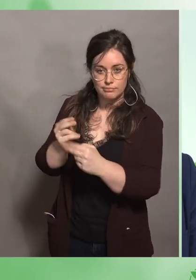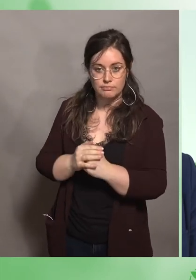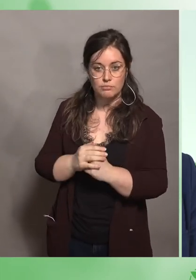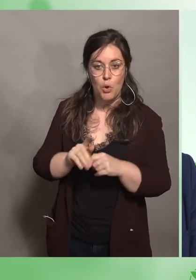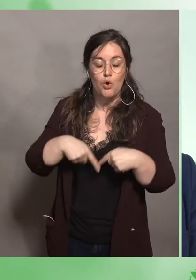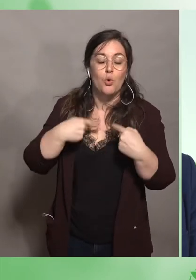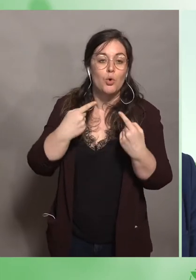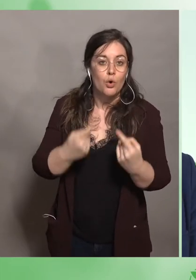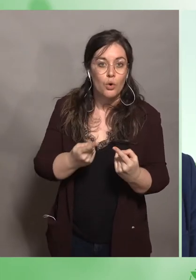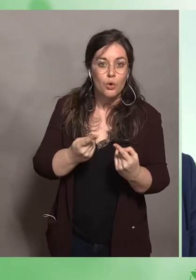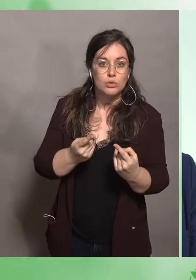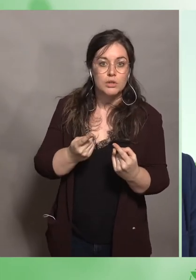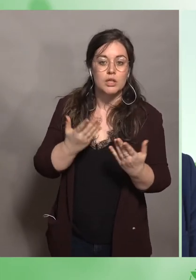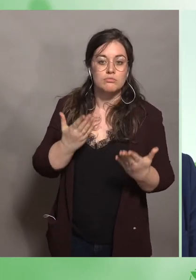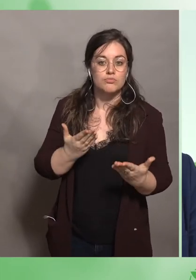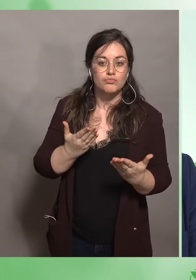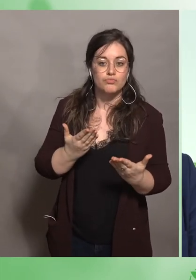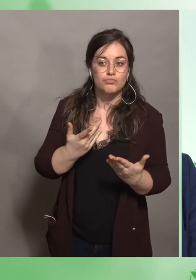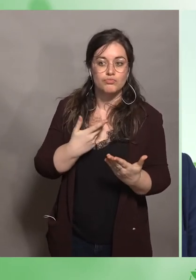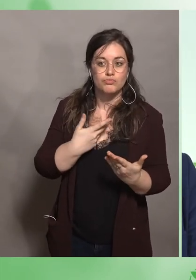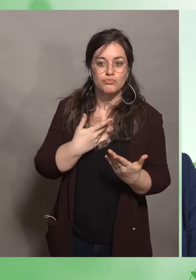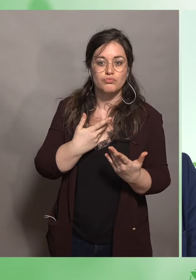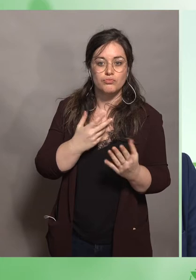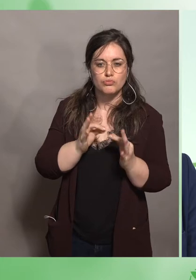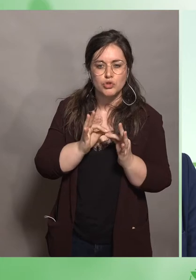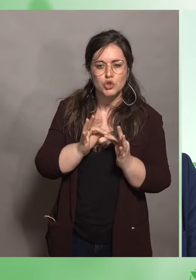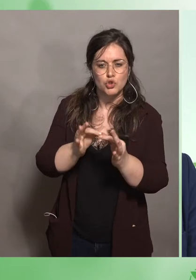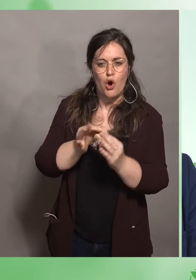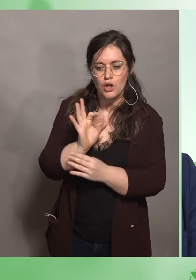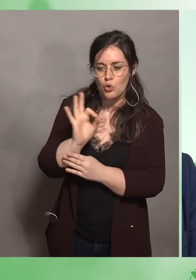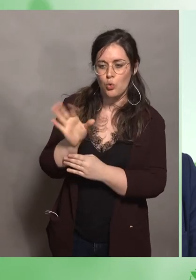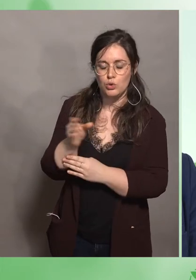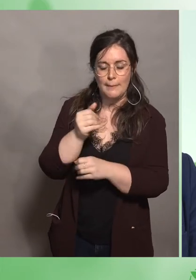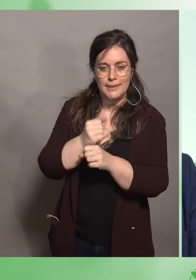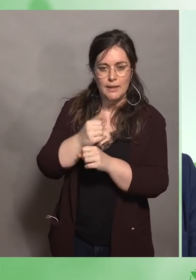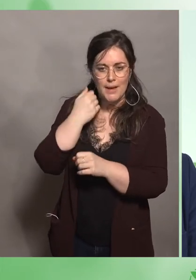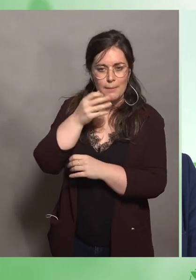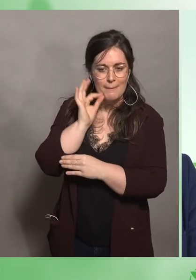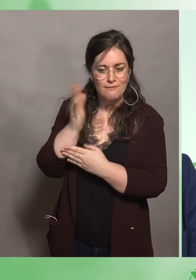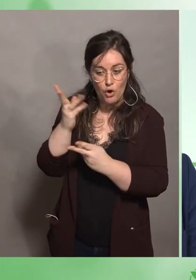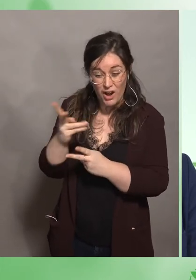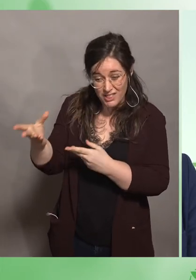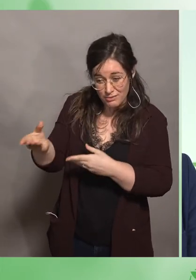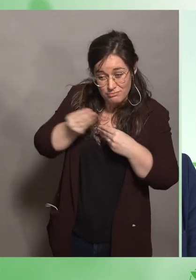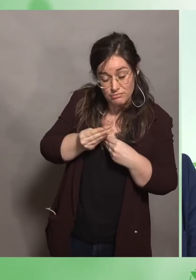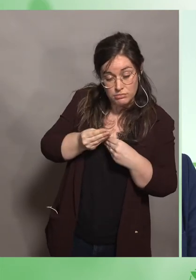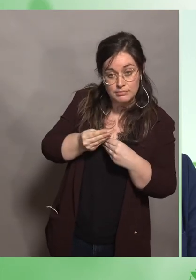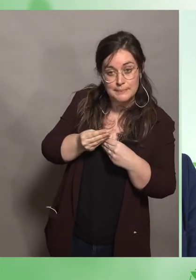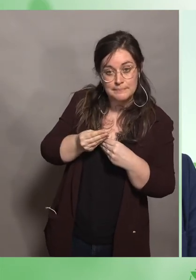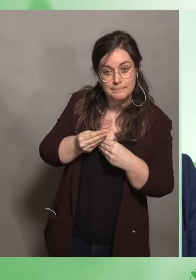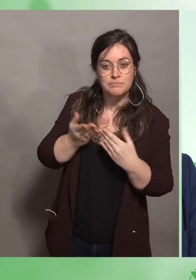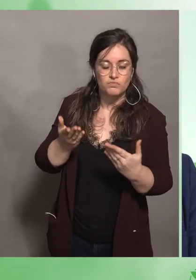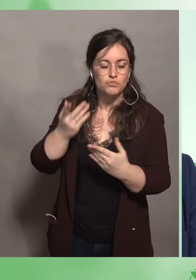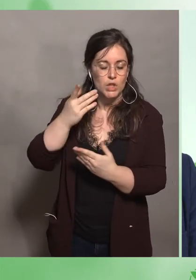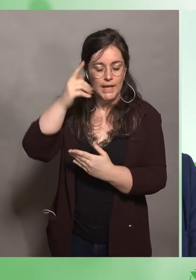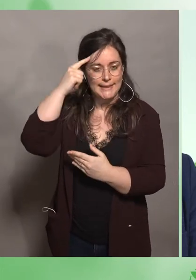dann einfach, damit wir so sehr loyale, sehr gute Mitarbeiter und Mitarbeiterinnen gewinnen können. Genau, und ich